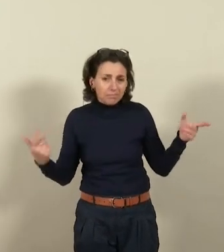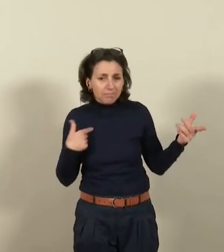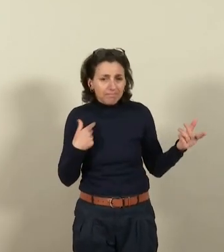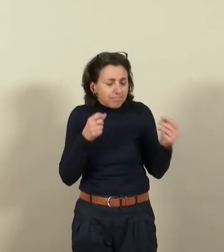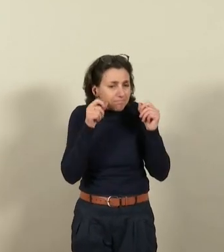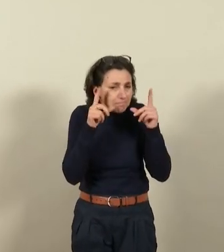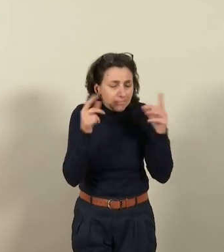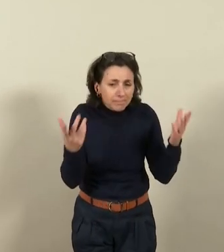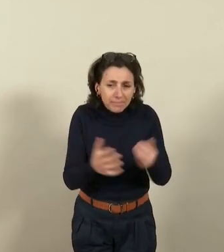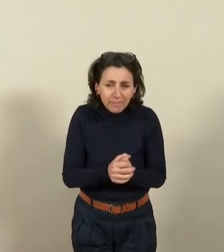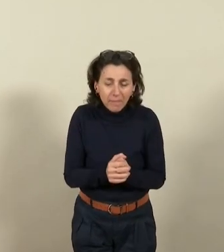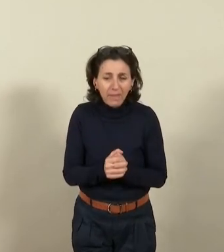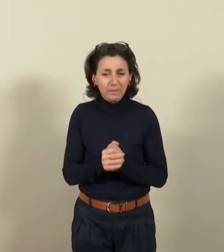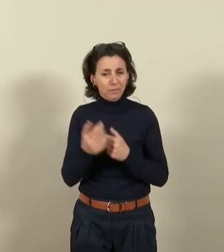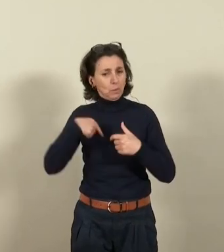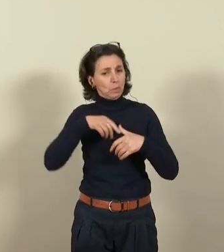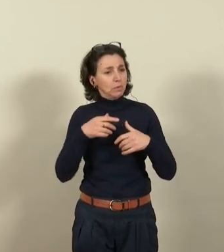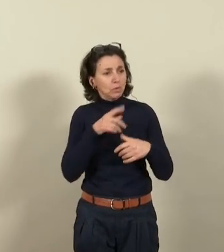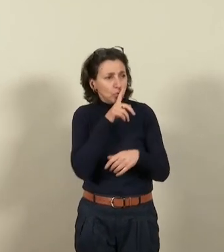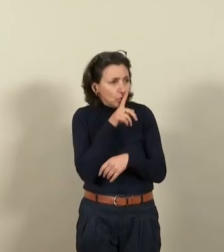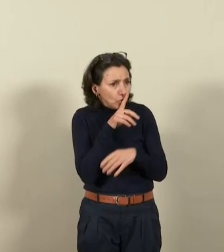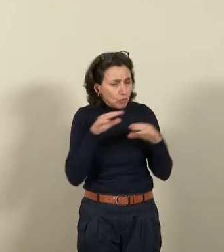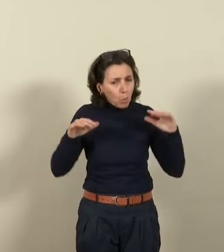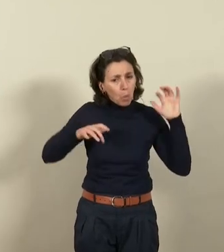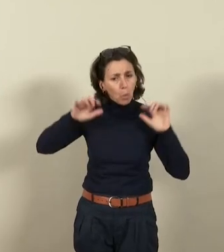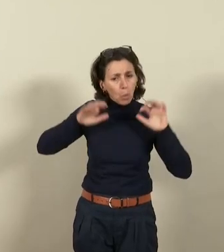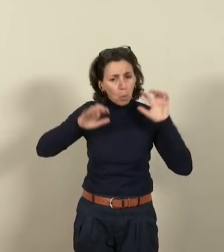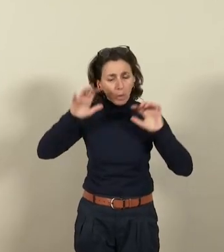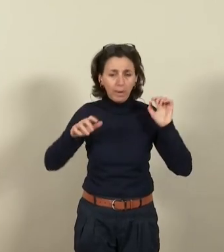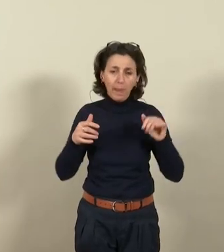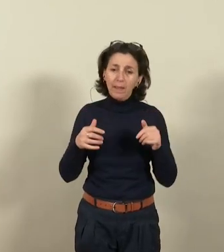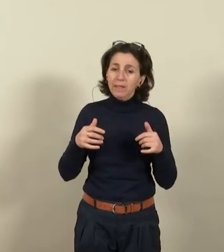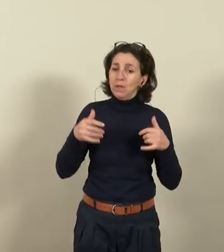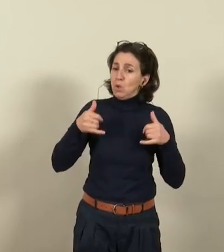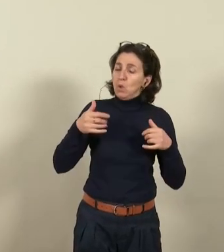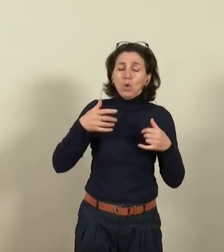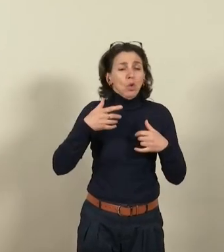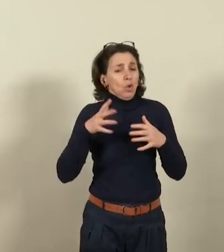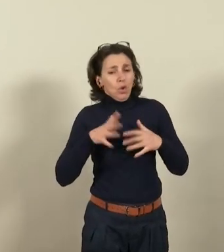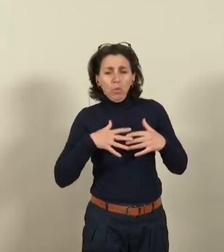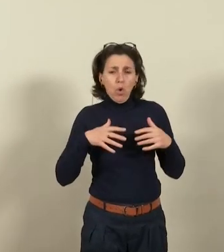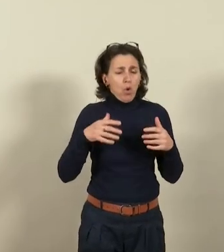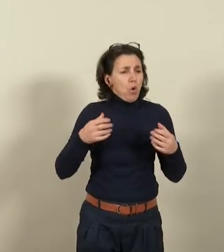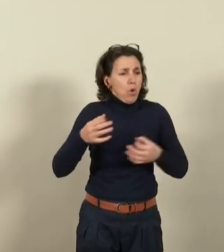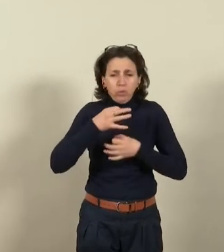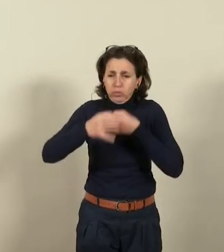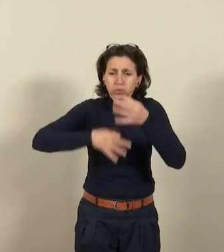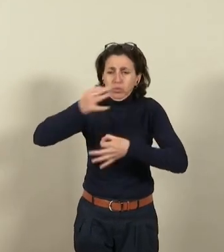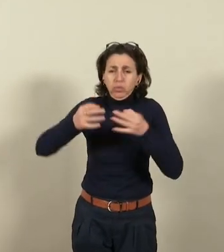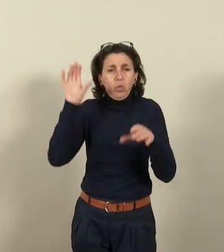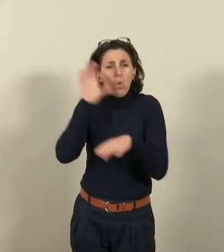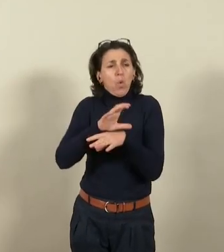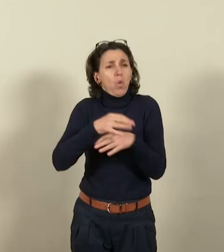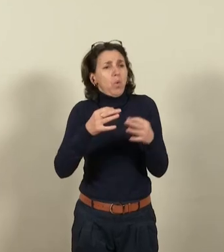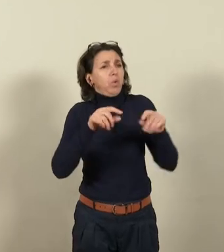notre assemblée nous avons déjà entendu certains partir dans de grandes envolées lyriques contre un budget 2023 pour mieux le